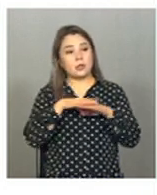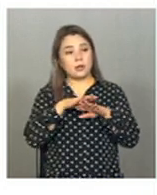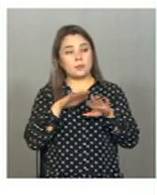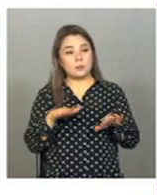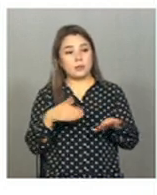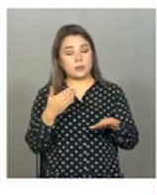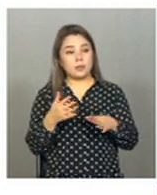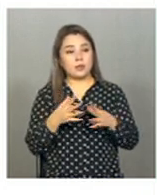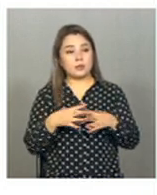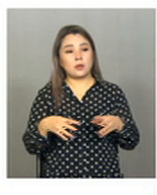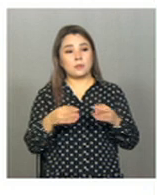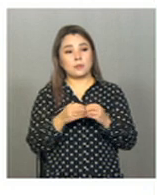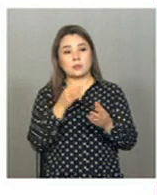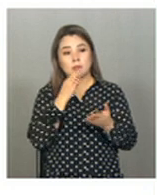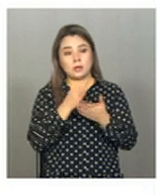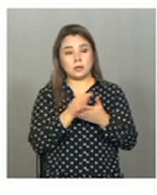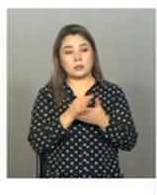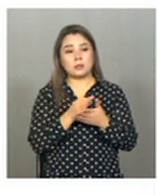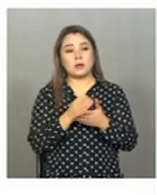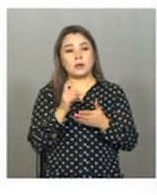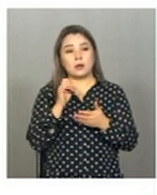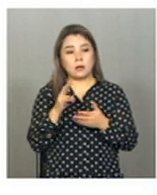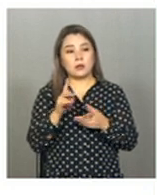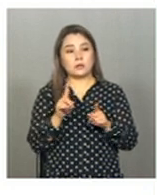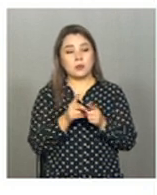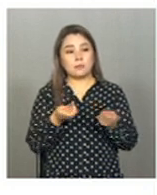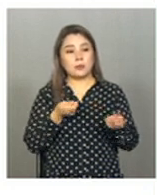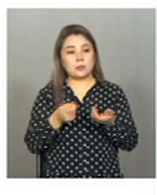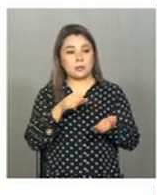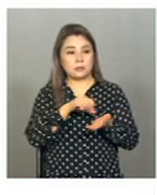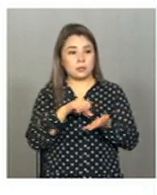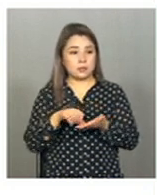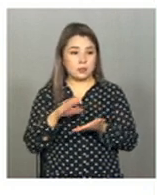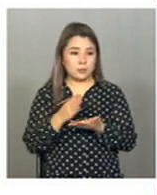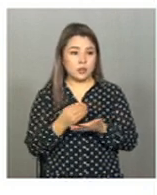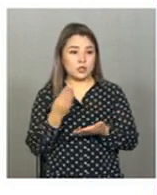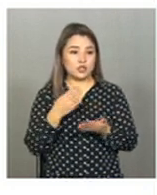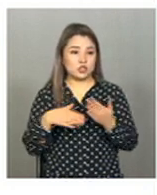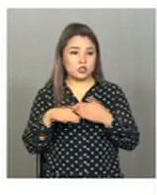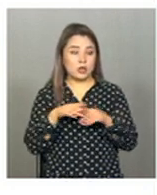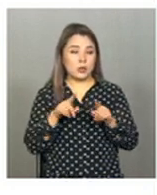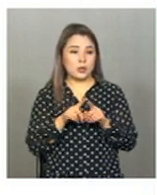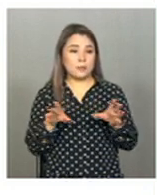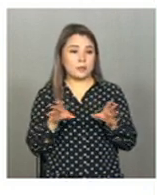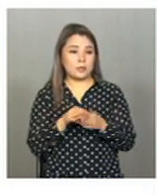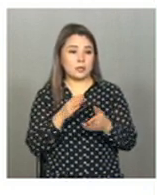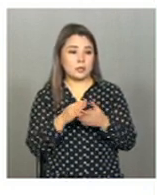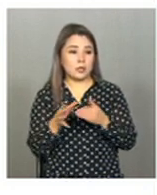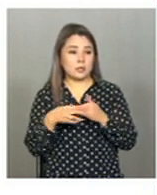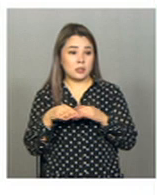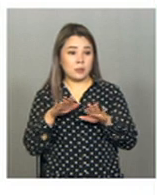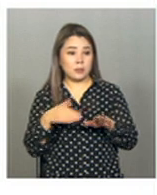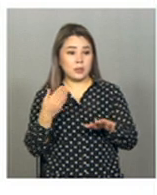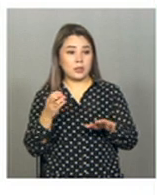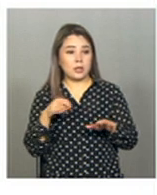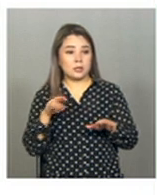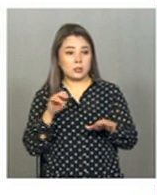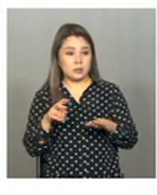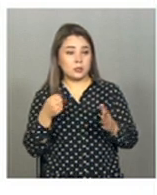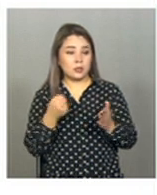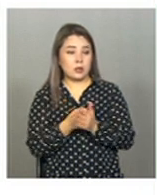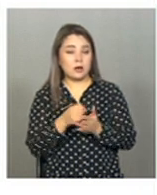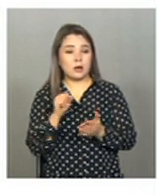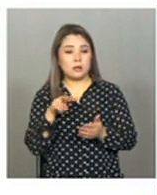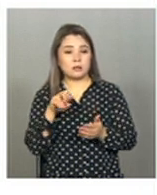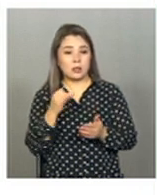руыны шыққан хандар басқарды. Шығыс Қыпшақ бірлестігінің жер аумағы Еділден Алтайға